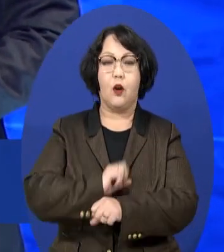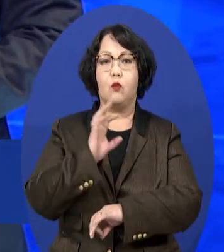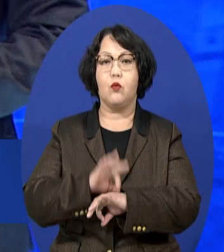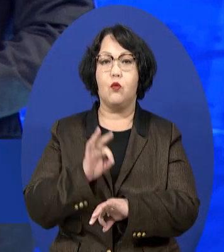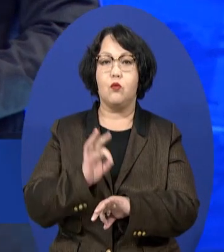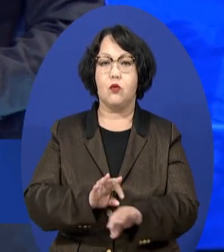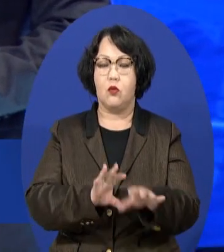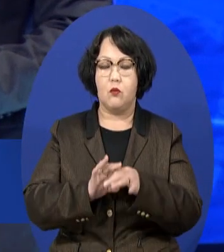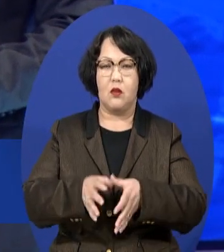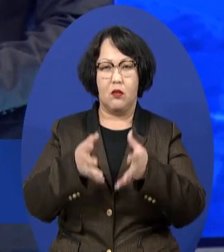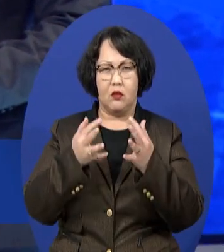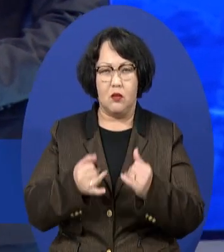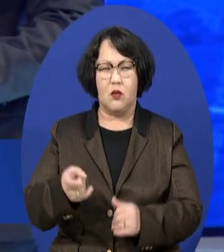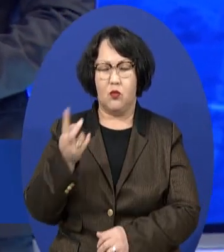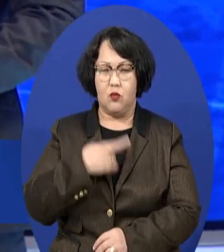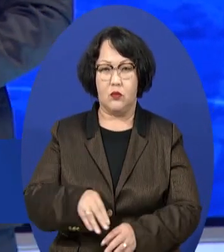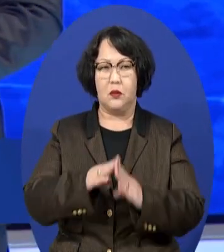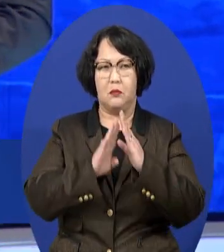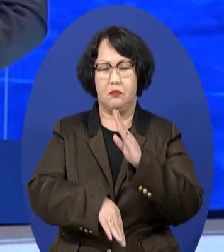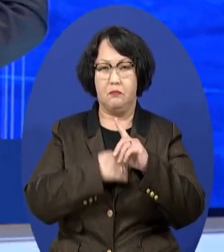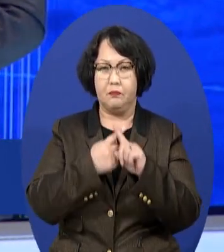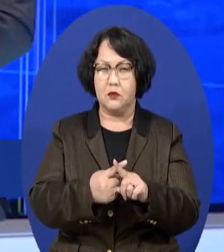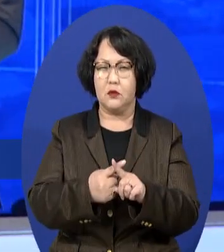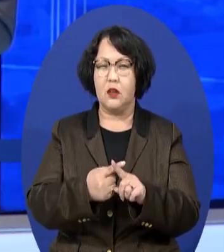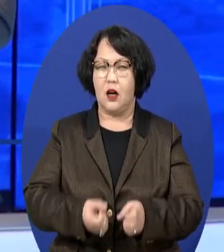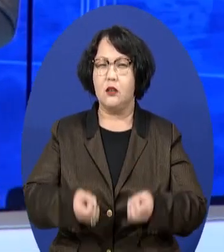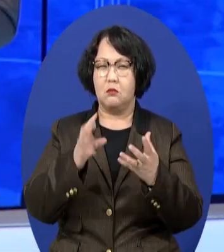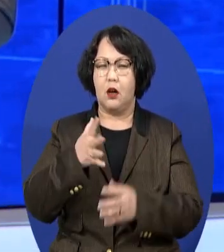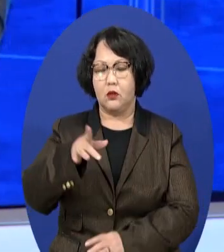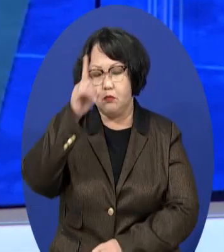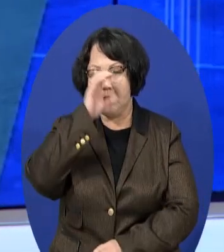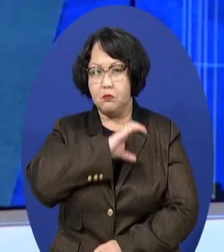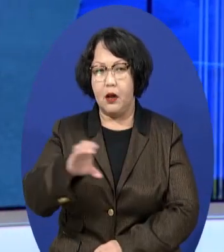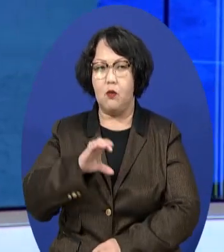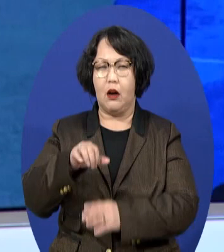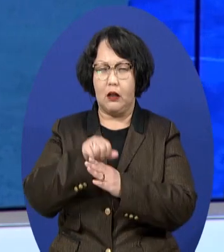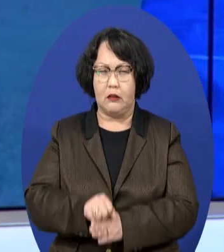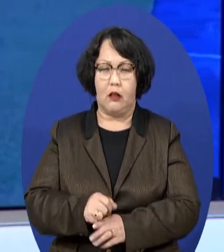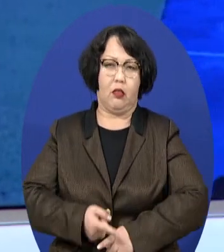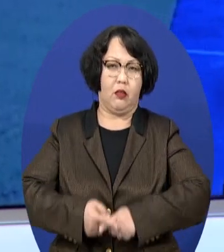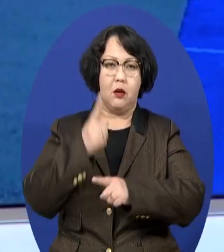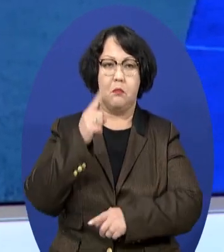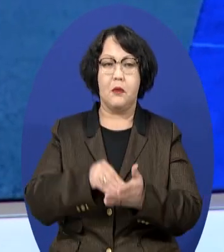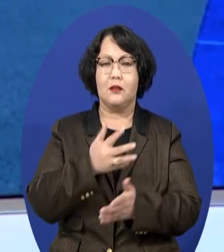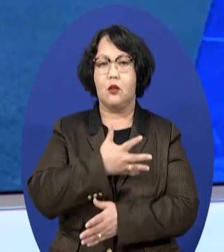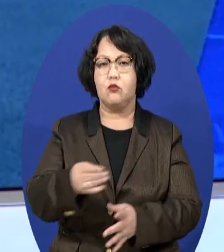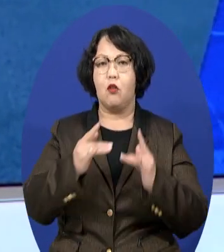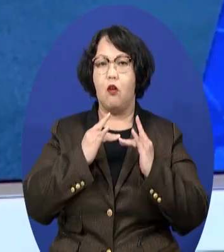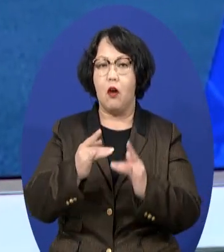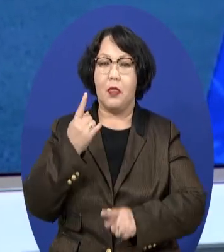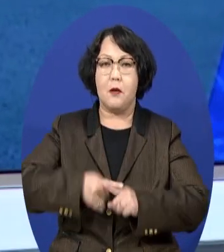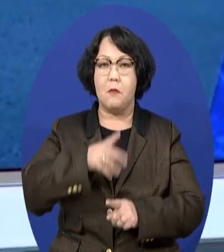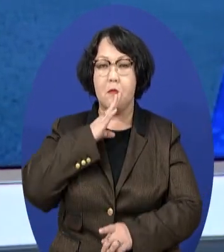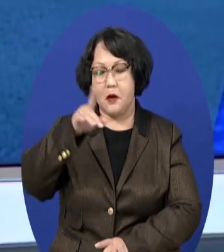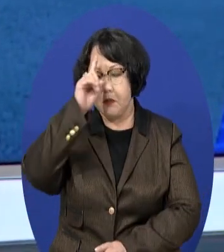байдал хөндөрч, хөл хөрөө тогтоох хэмжээнд хүрч болзошгүй байна. Эмнэлгүүд ачаалаа дийлэхгүй төрч 1500-аар дэлгэрүүлсэн ч эмч эмнэлгийн